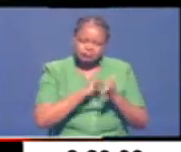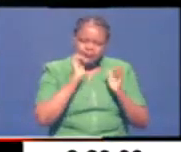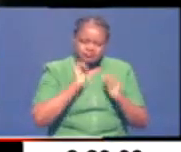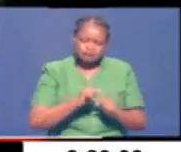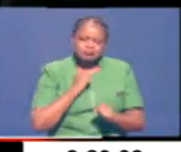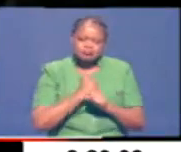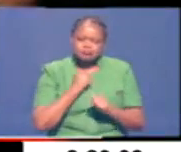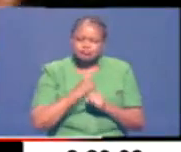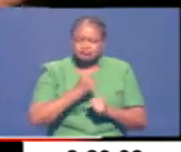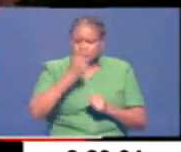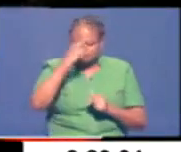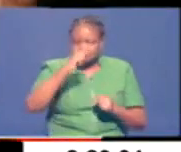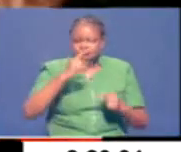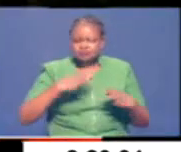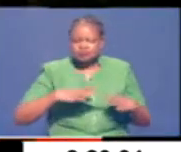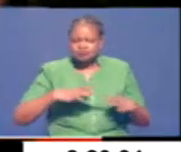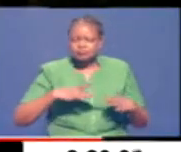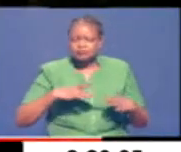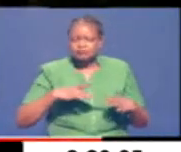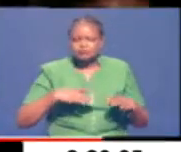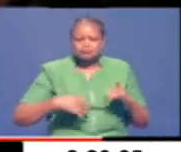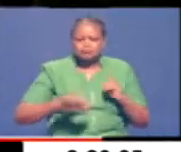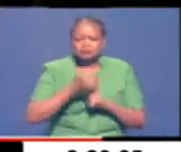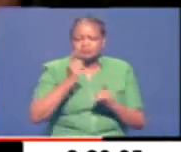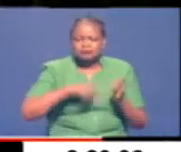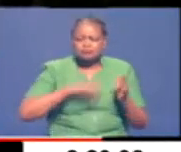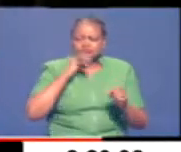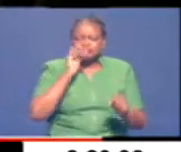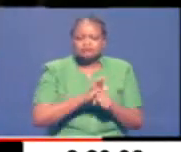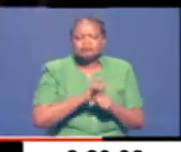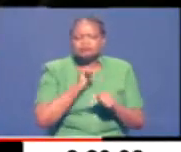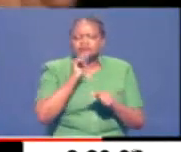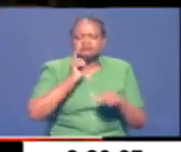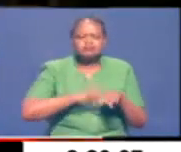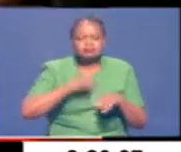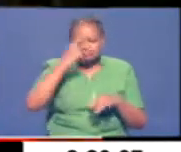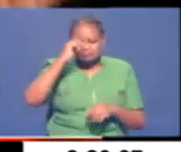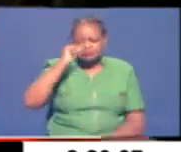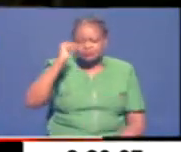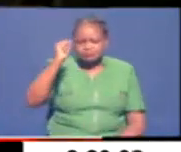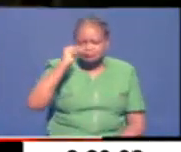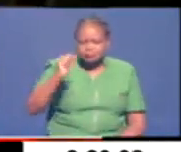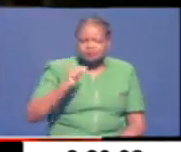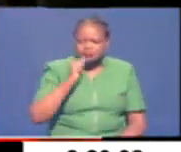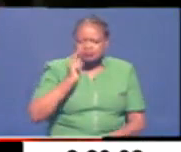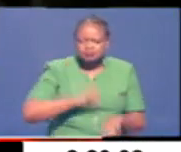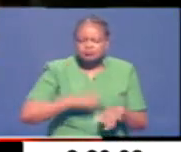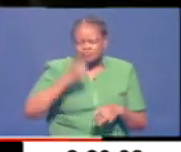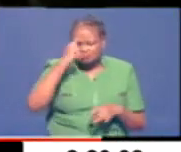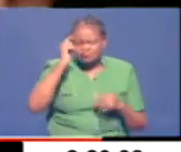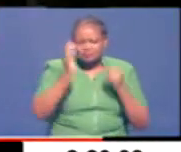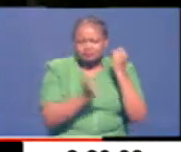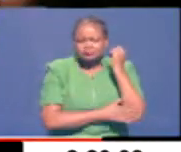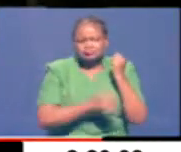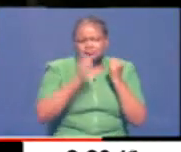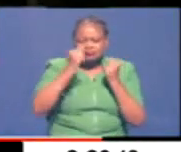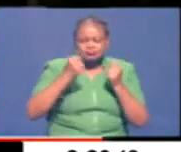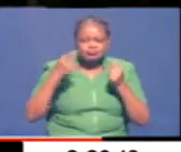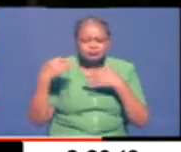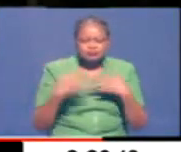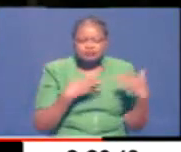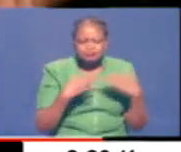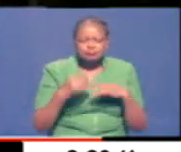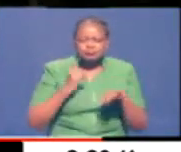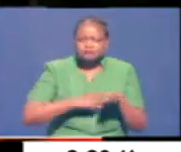kile ambacho waliahidi. Huu sio wakati wa kupiga siasa. Huu sio wakati wa kupiga siasa duni za vita. Huu ni wakati wa kuonyesha